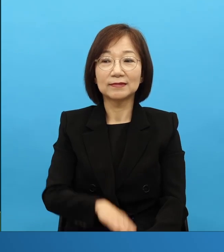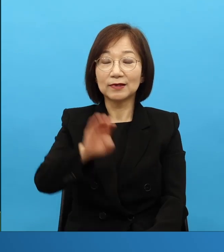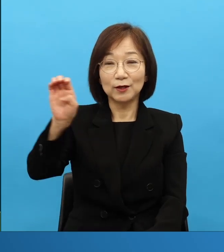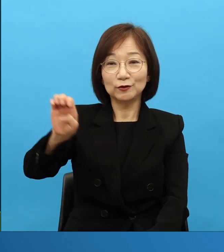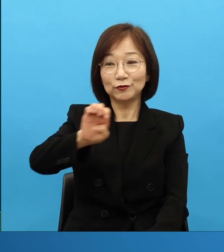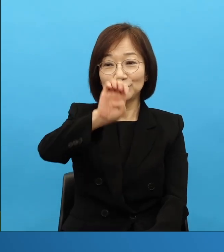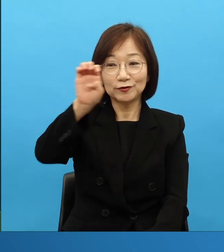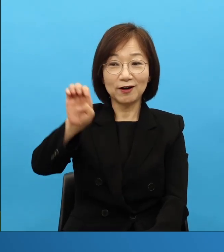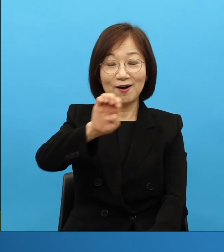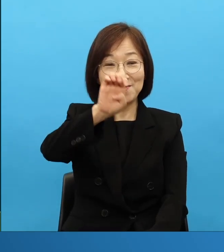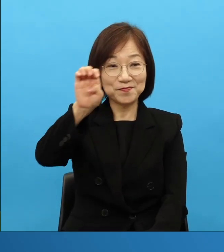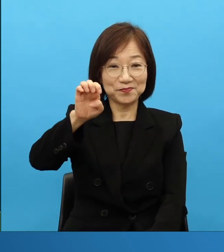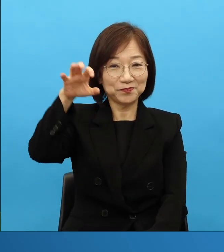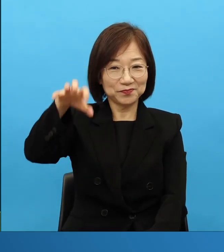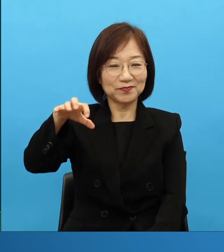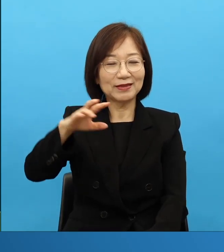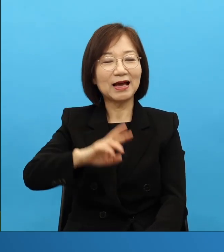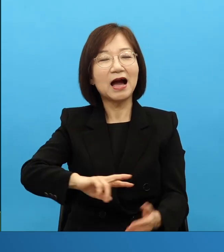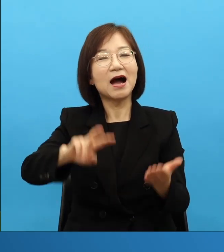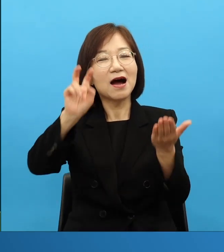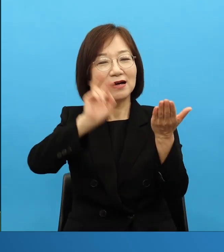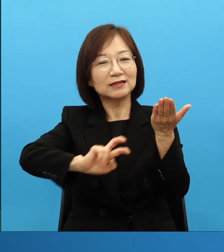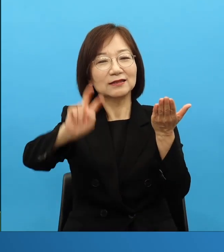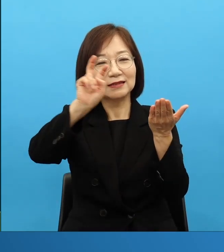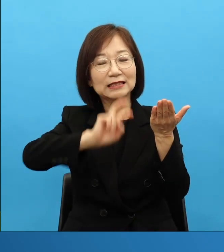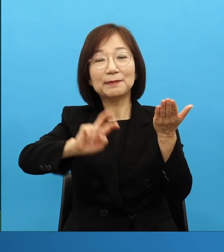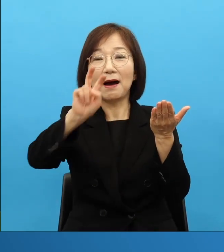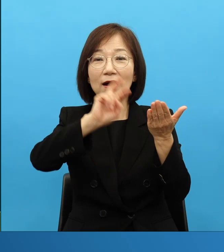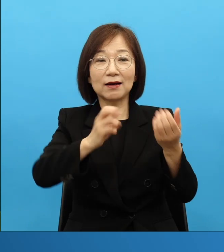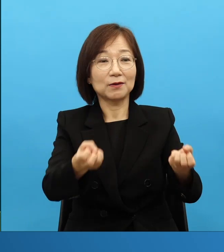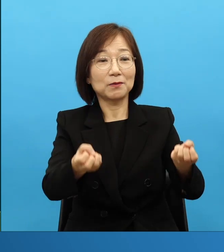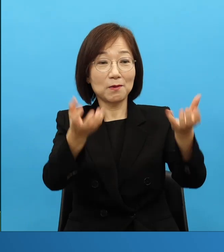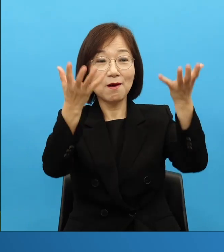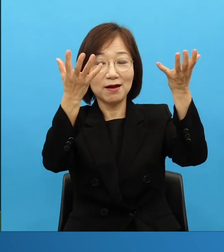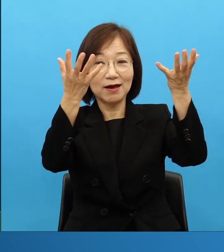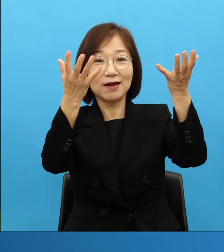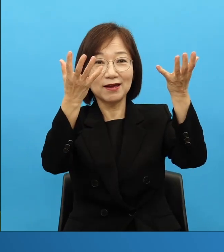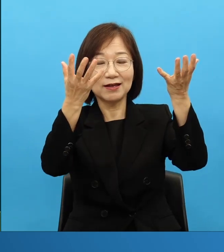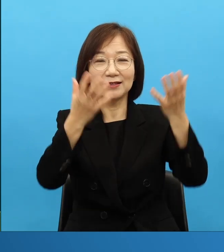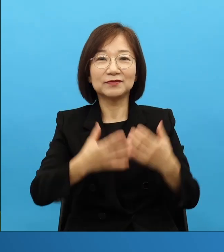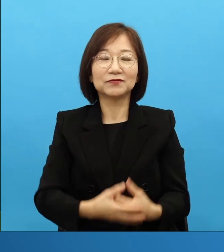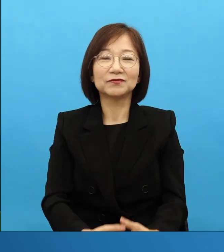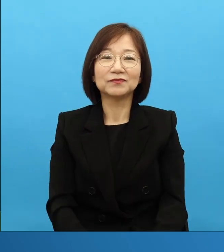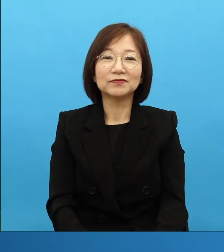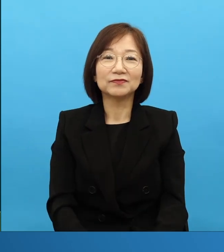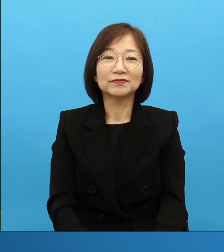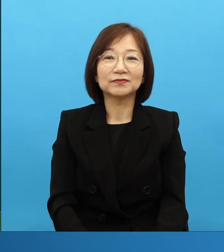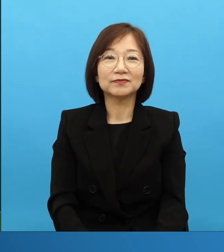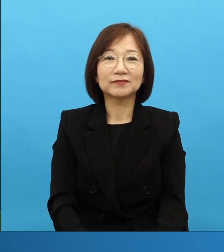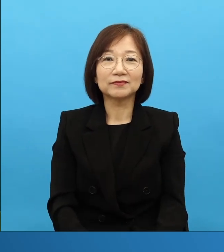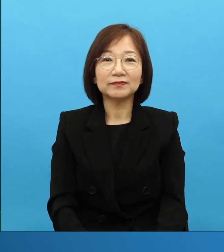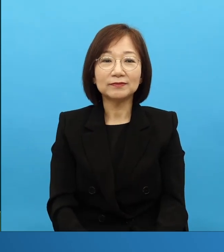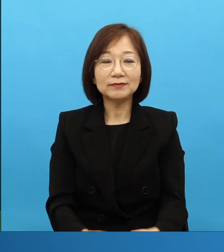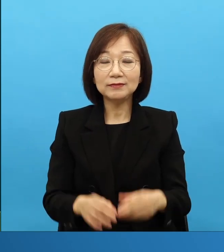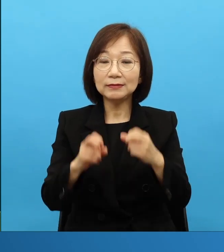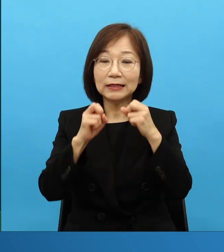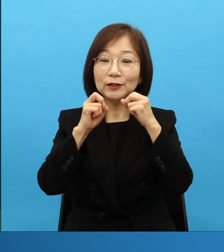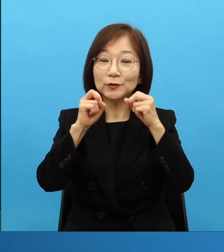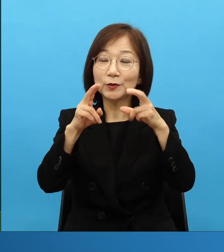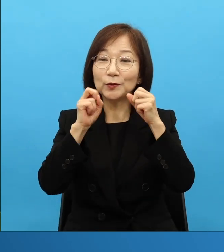음악회 모임이 있었다고 합니다. And in Europe, there was a musical. 그래서 우리 선교사 한